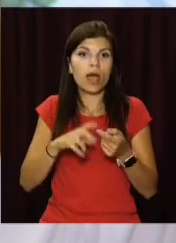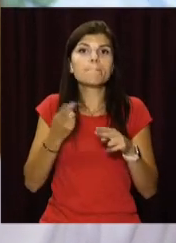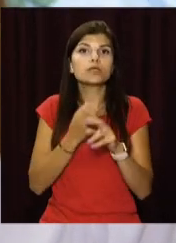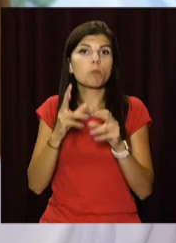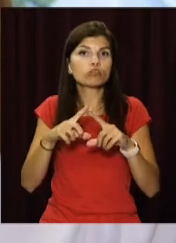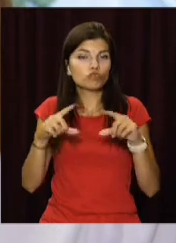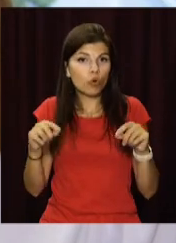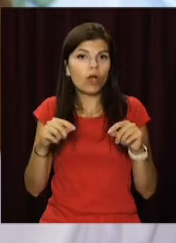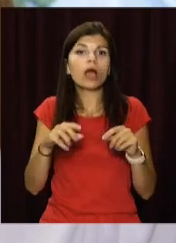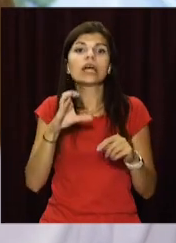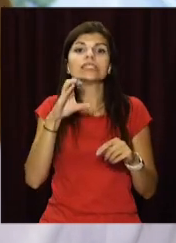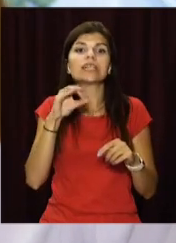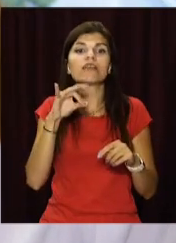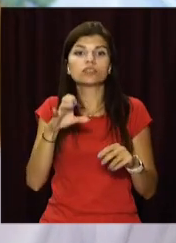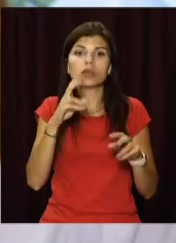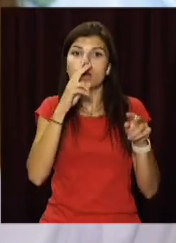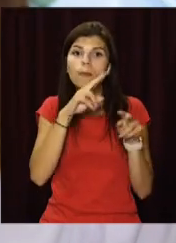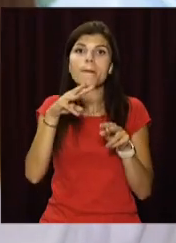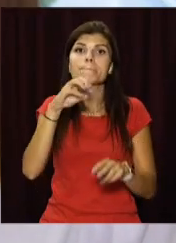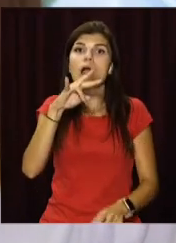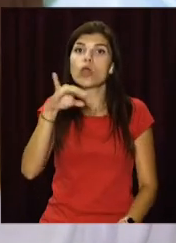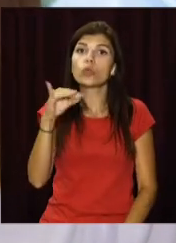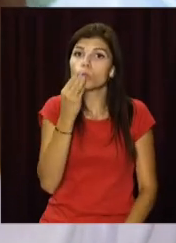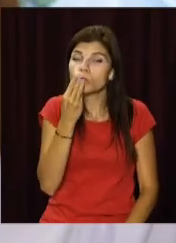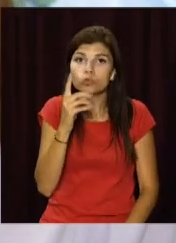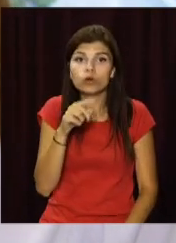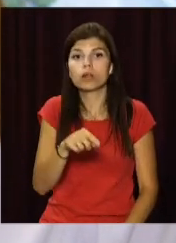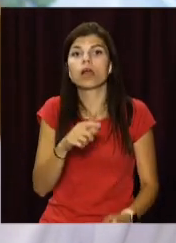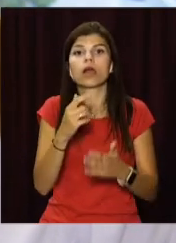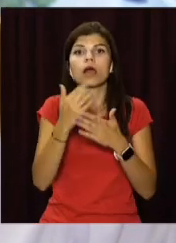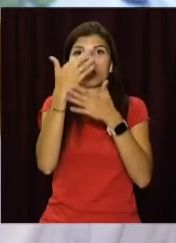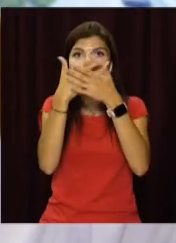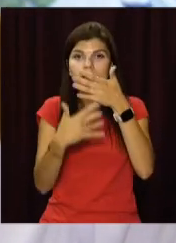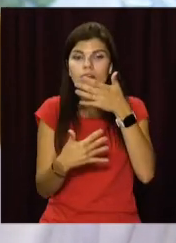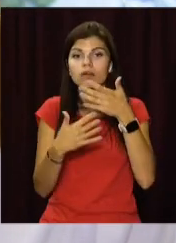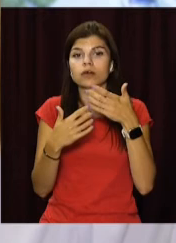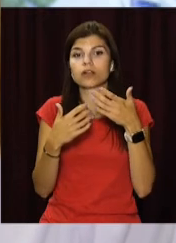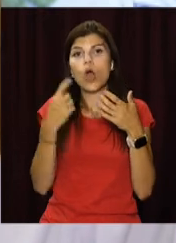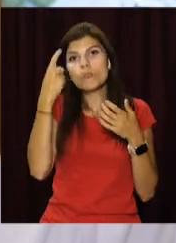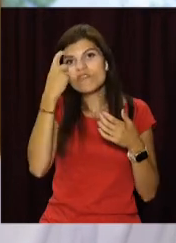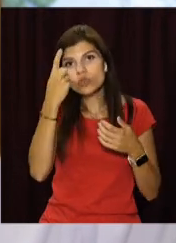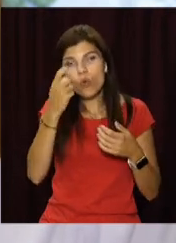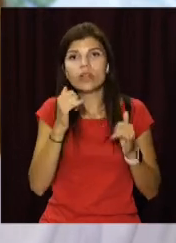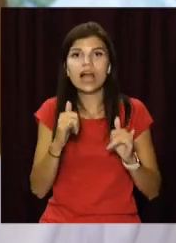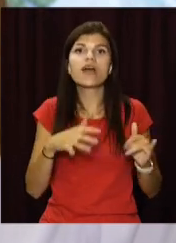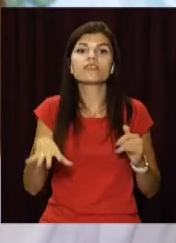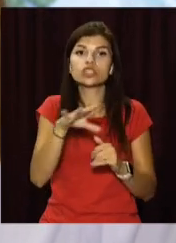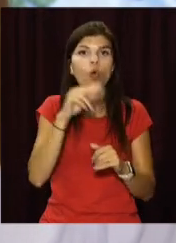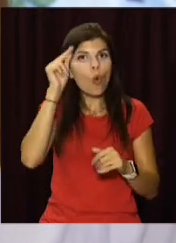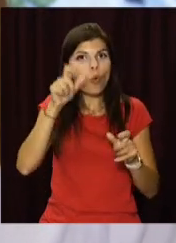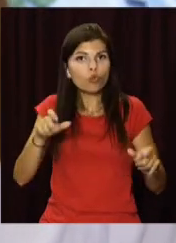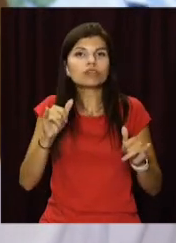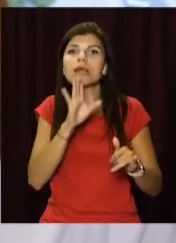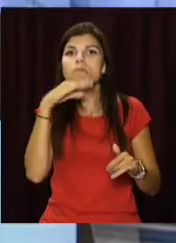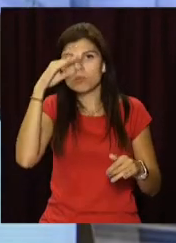безпечною школою. Сервіси про перегляд меню, сервіси про перегляд гуртків, сервіси про перегляд повідомлень для всіх учнів та